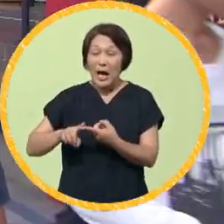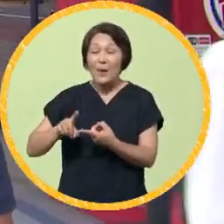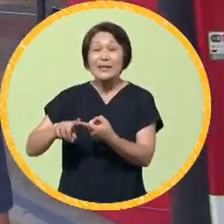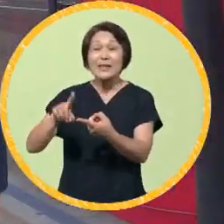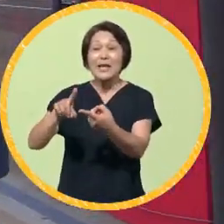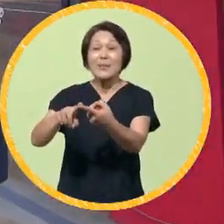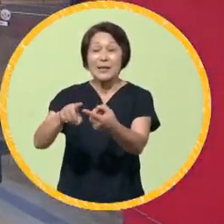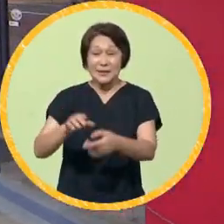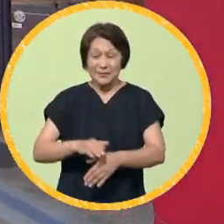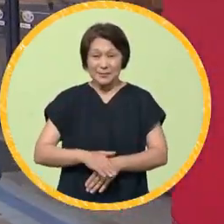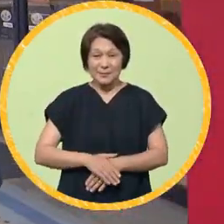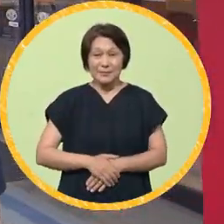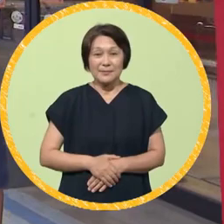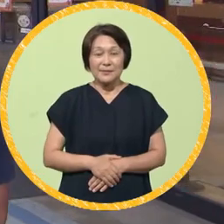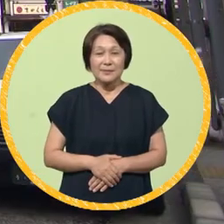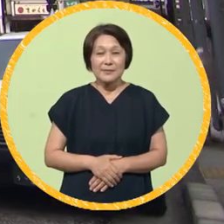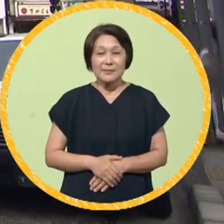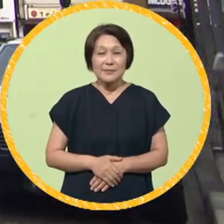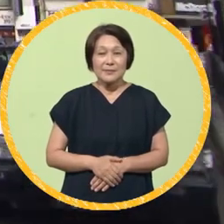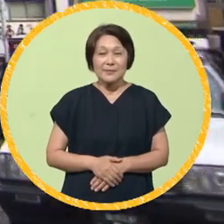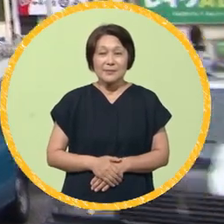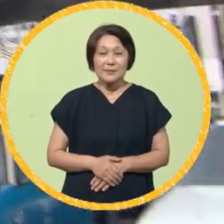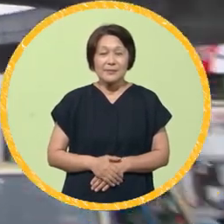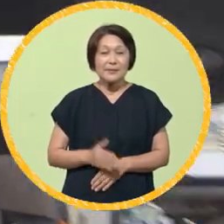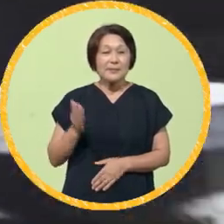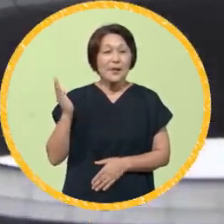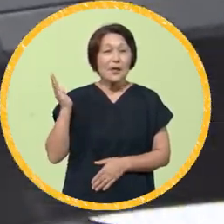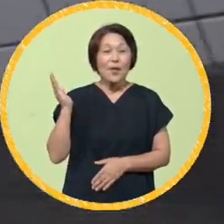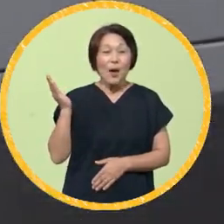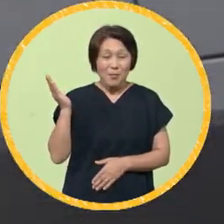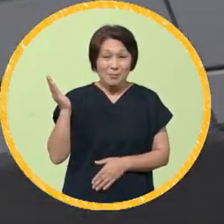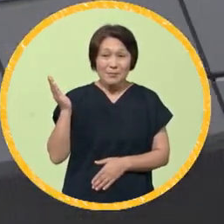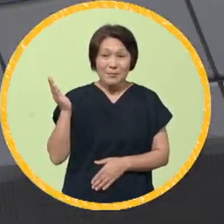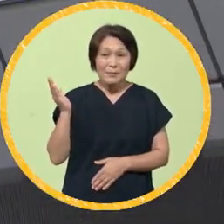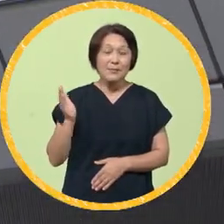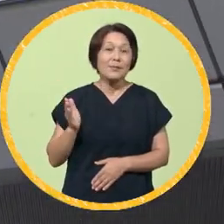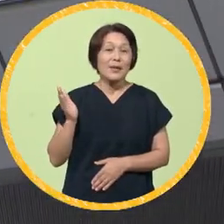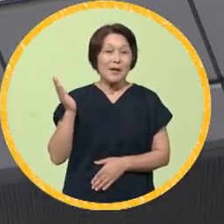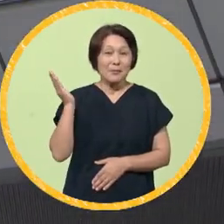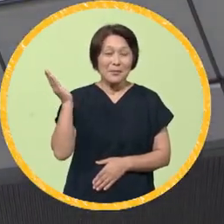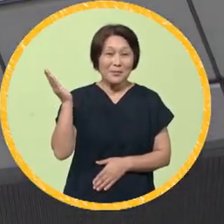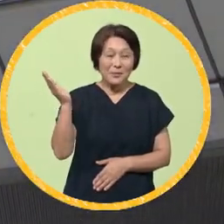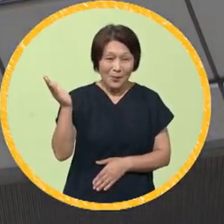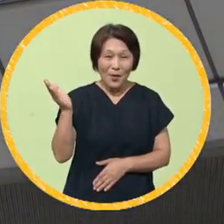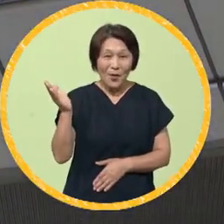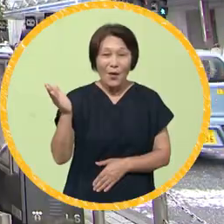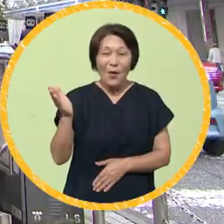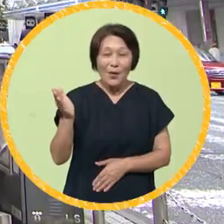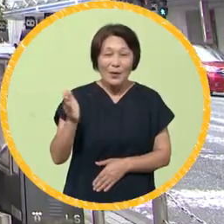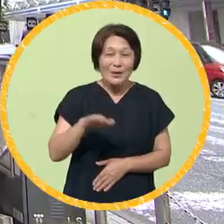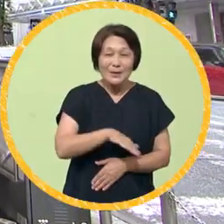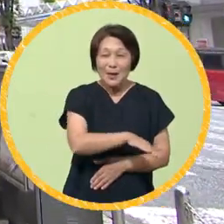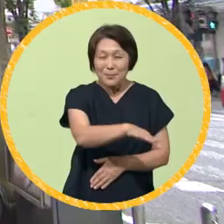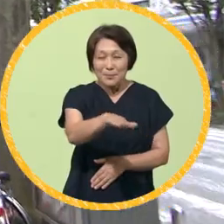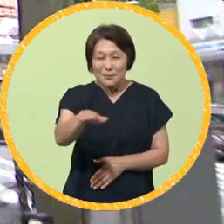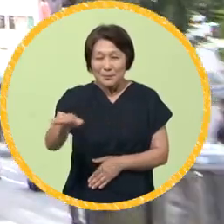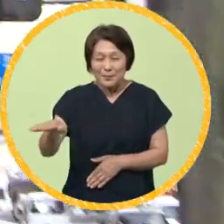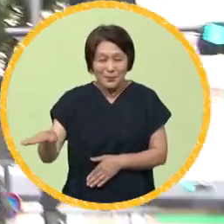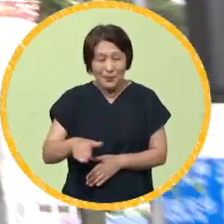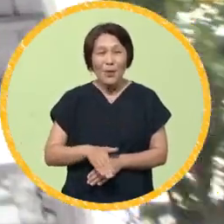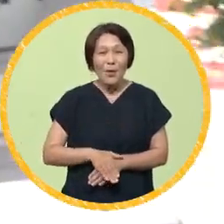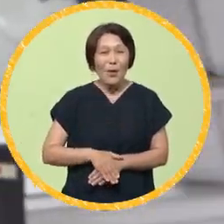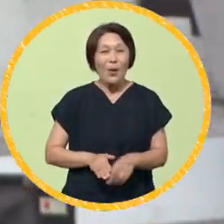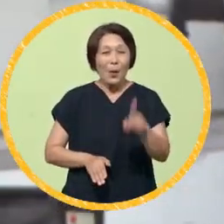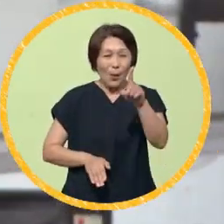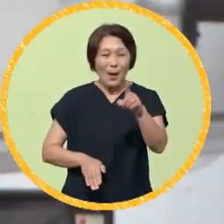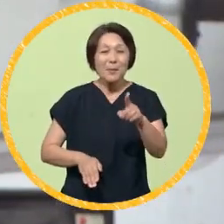んで、 いやー、これは素敵ですね。反対側もです もんね。そうなんです、両側なので、 もうどこ見てもワンピース、 どこ歩い